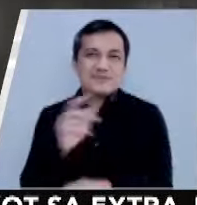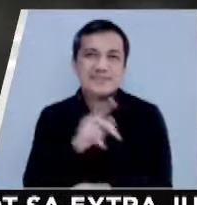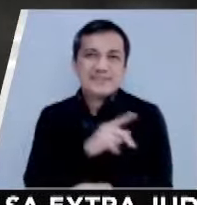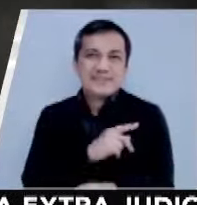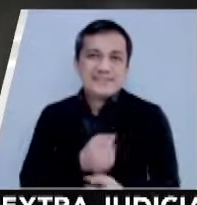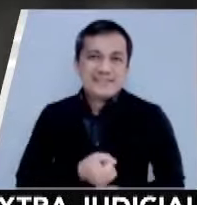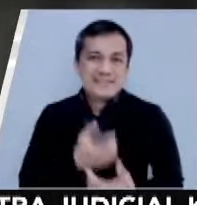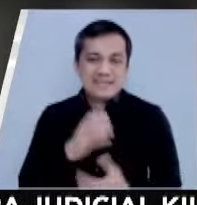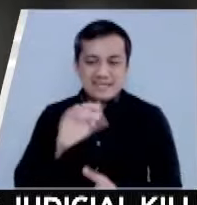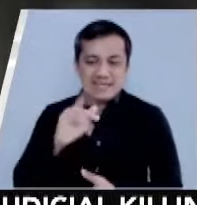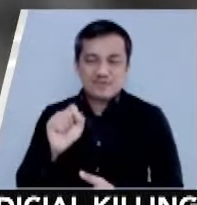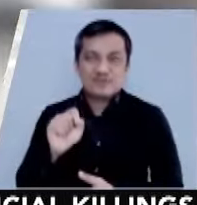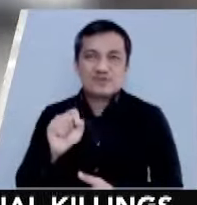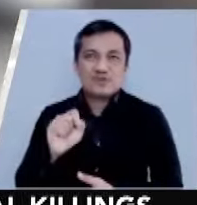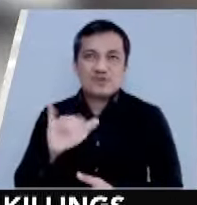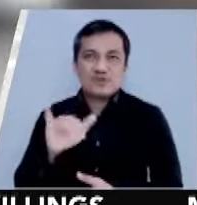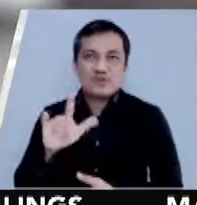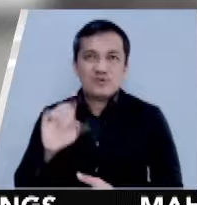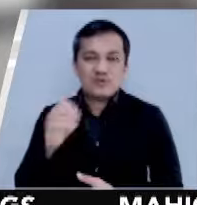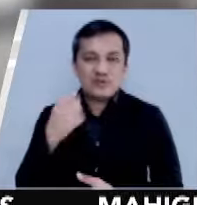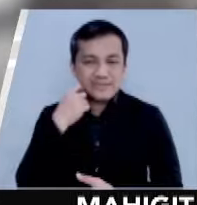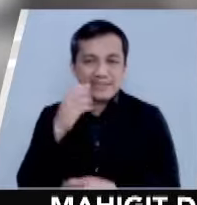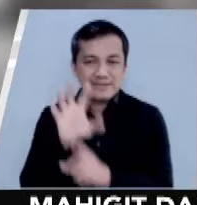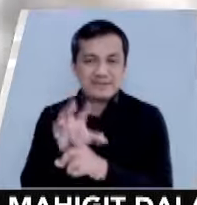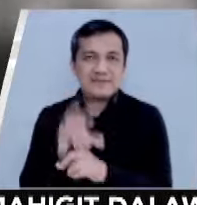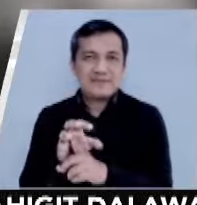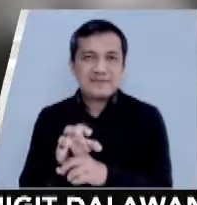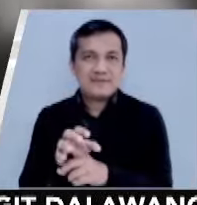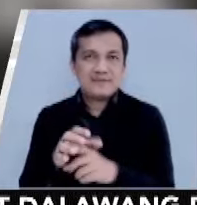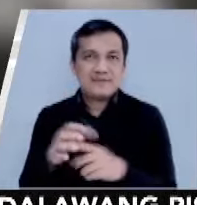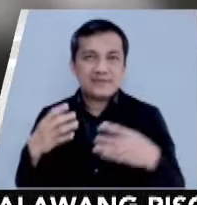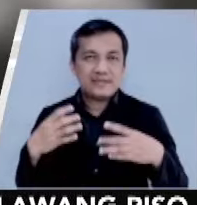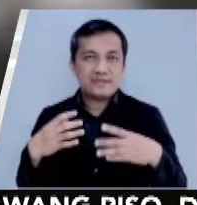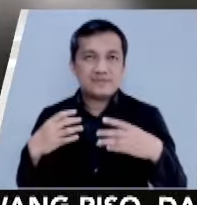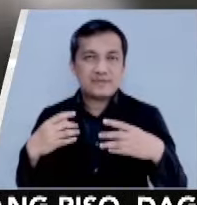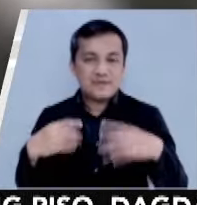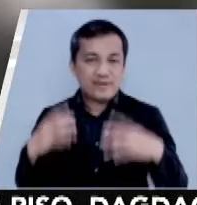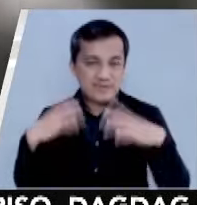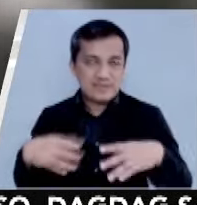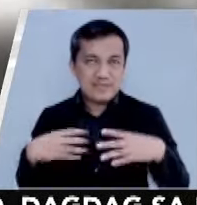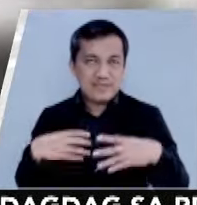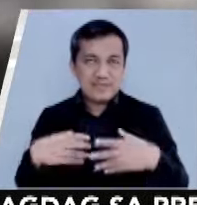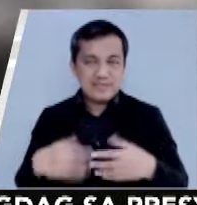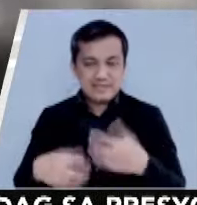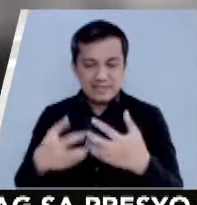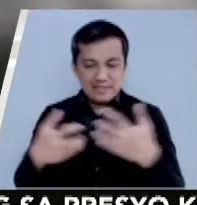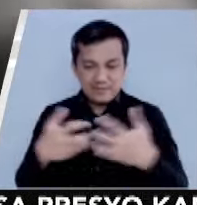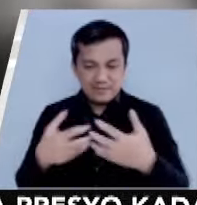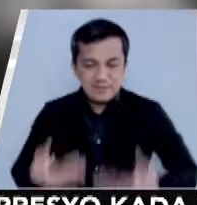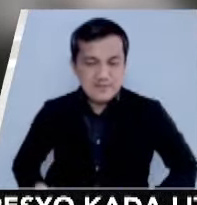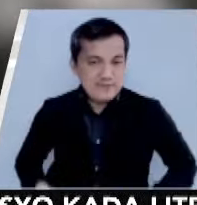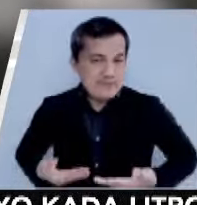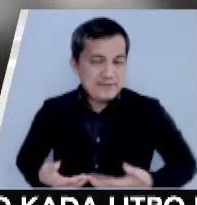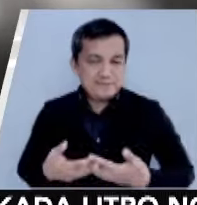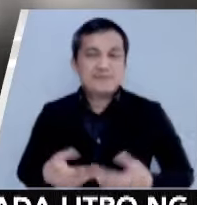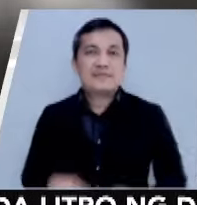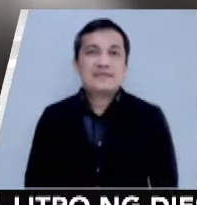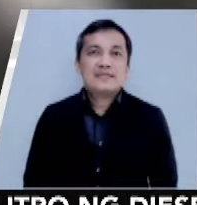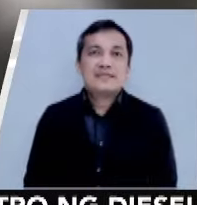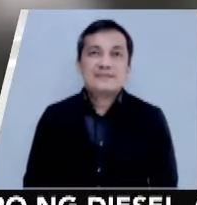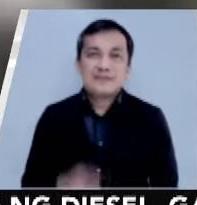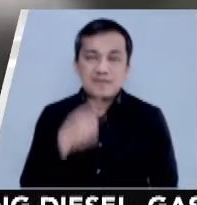na recently ay nag-viral dahil sa pagsuot niya ng crop top while on a vacation. Comment ng netizens kay